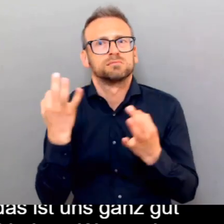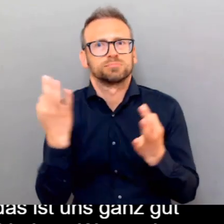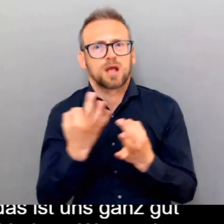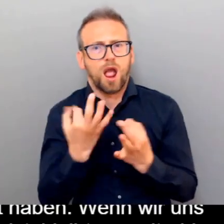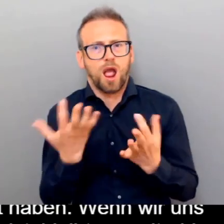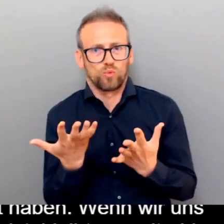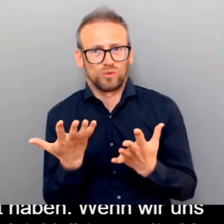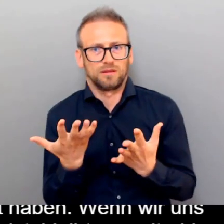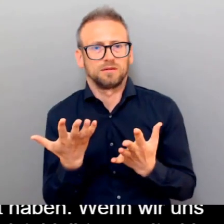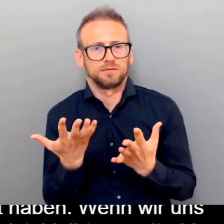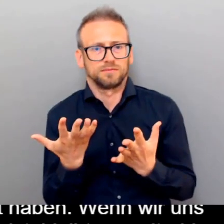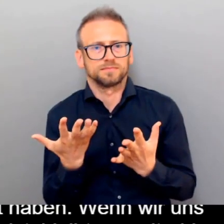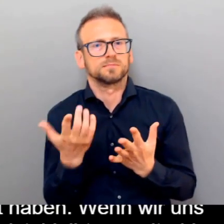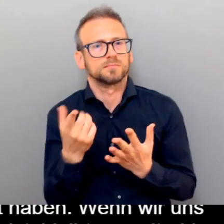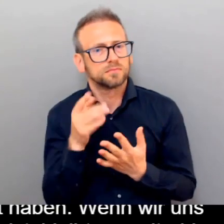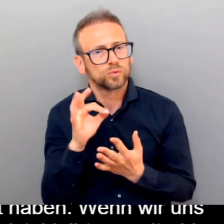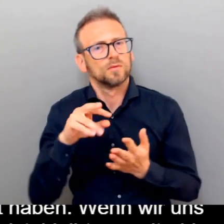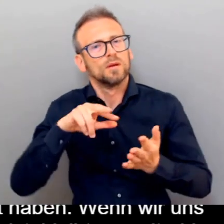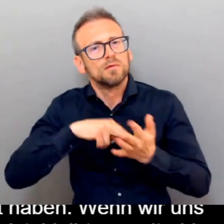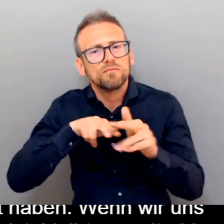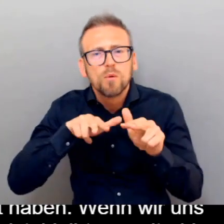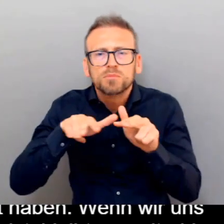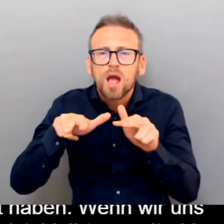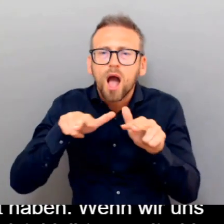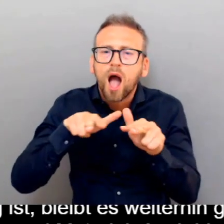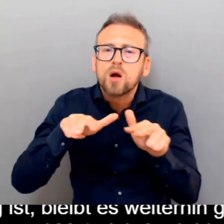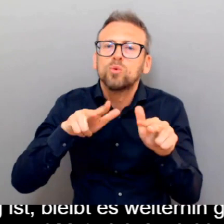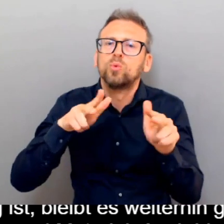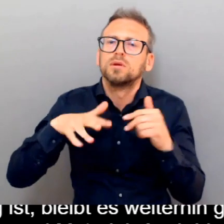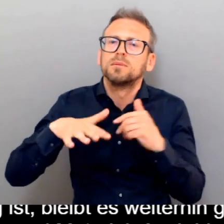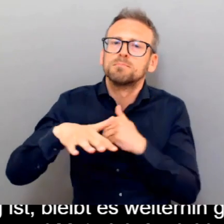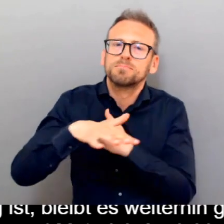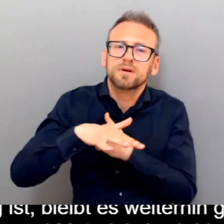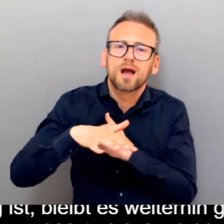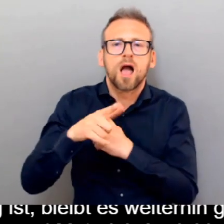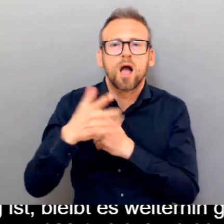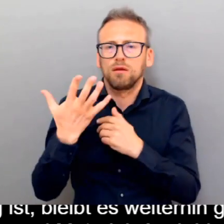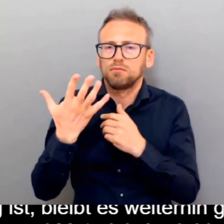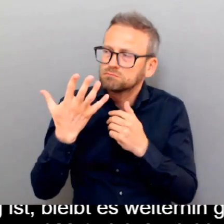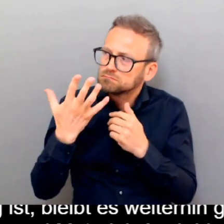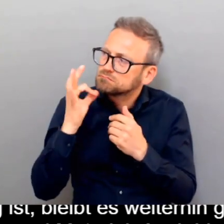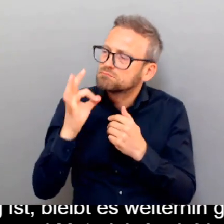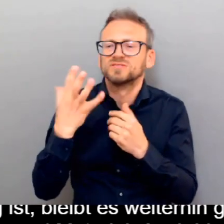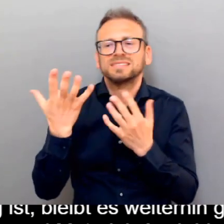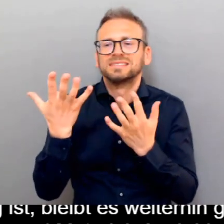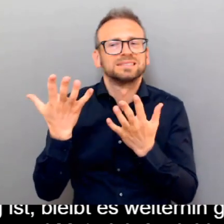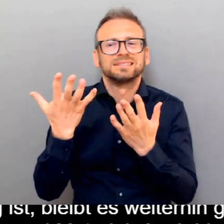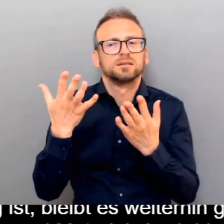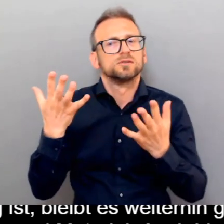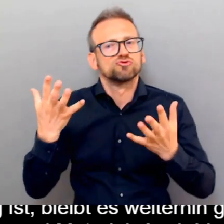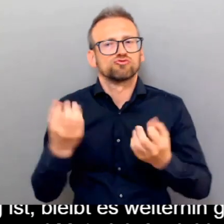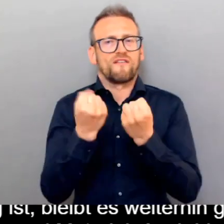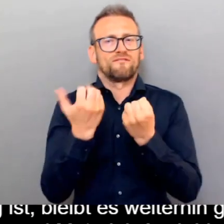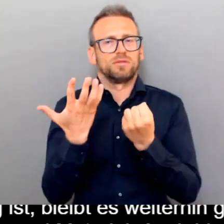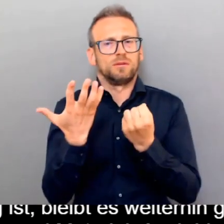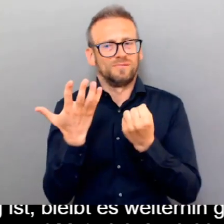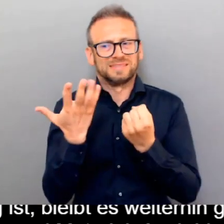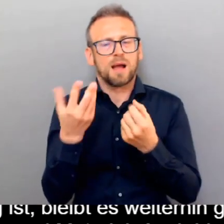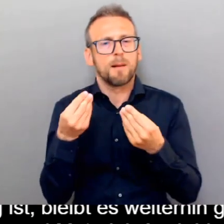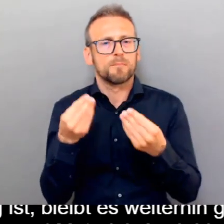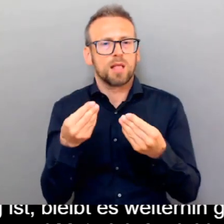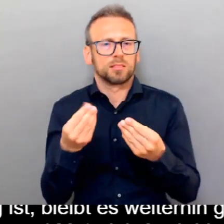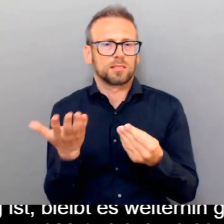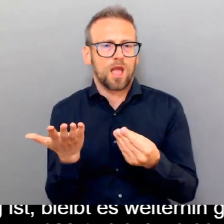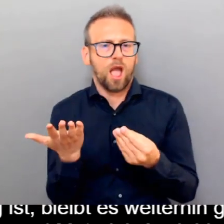bestellt haben, inzwischen eingetrudelt sind, angekommen sind, dass wir die entsprechend weitergegeben